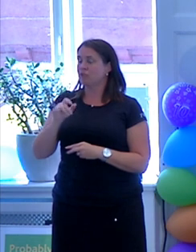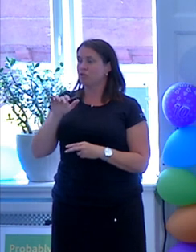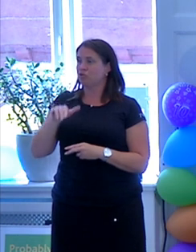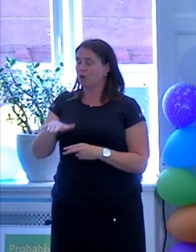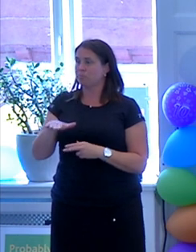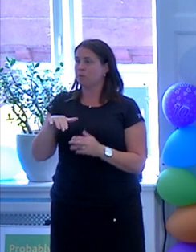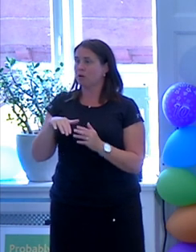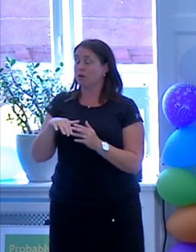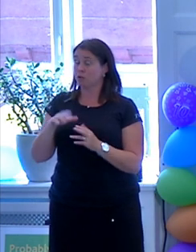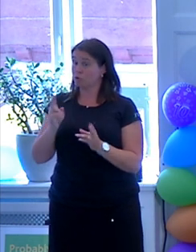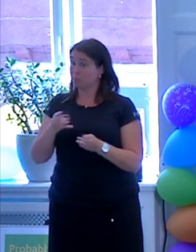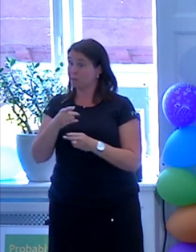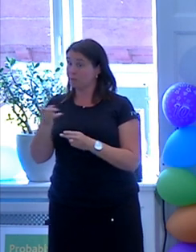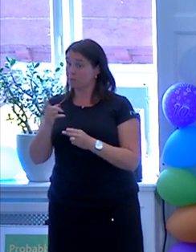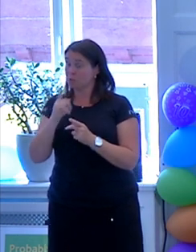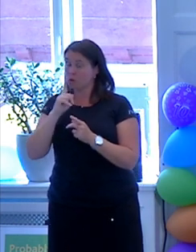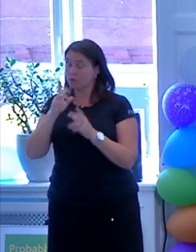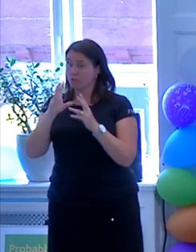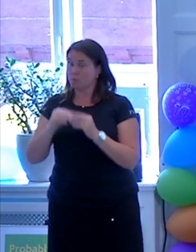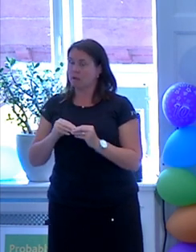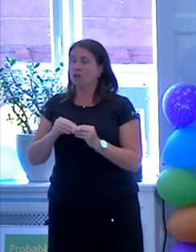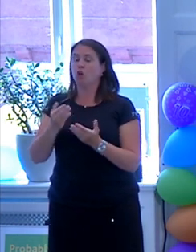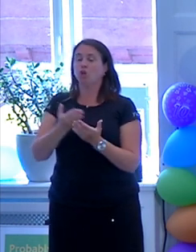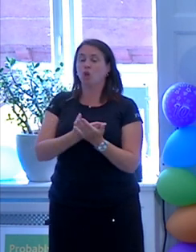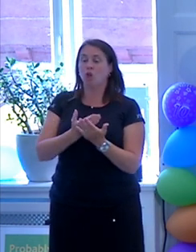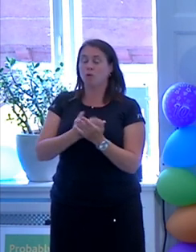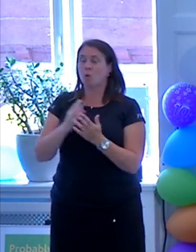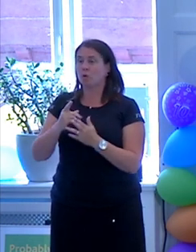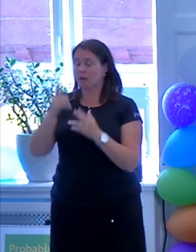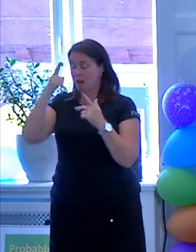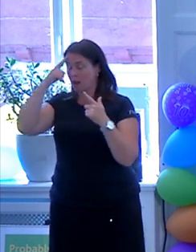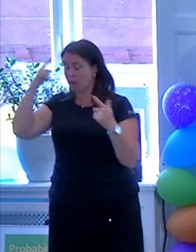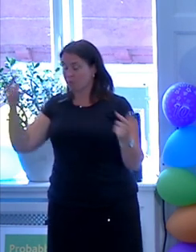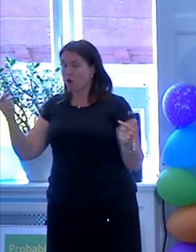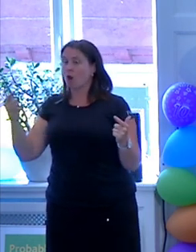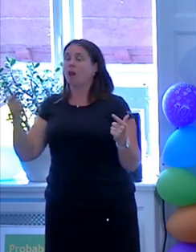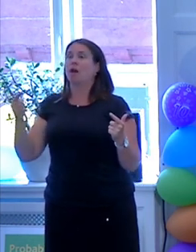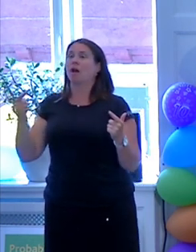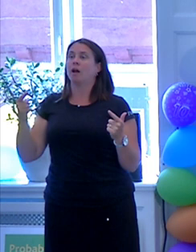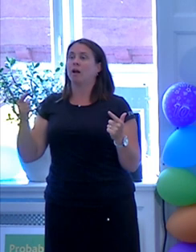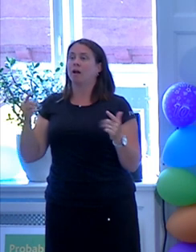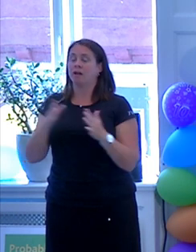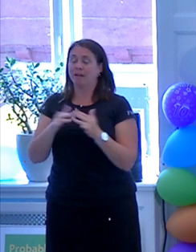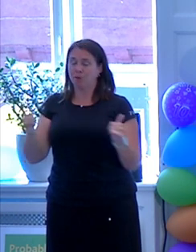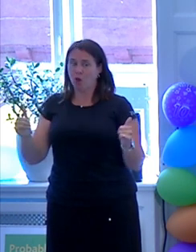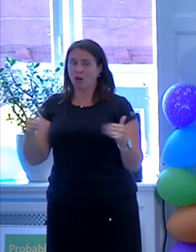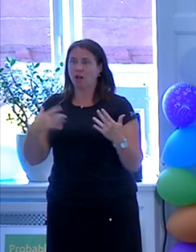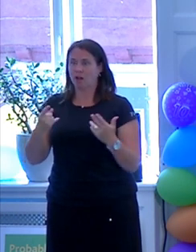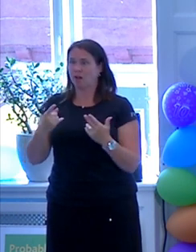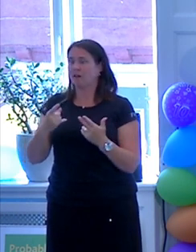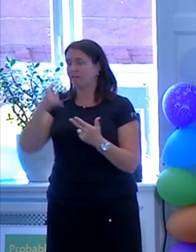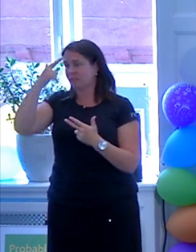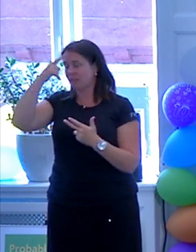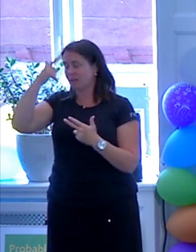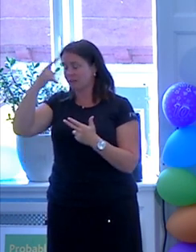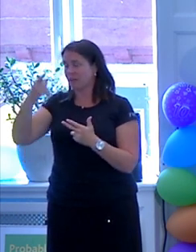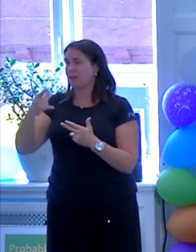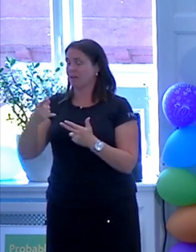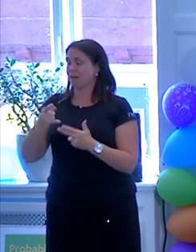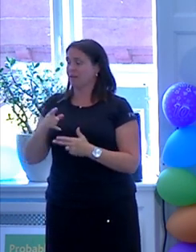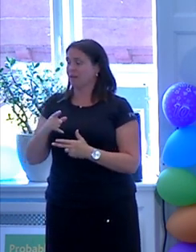den som ni brukar uttrycka det, gröna och liberala tankesmedjan Fores. Kan ju för formen, eller